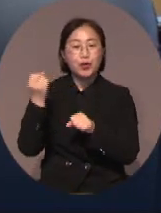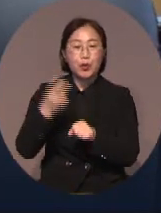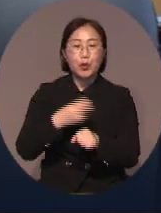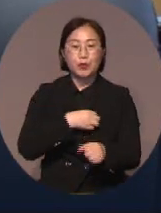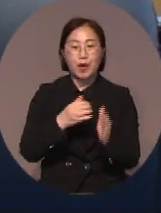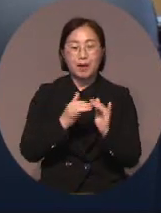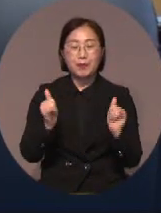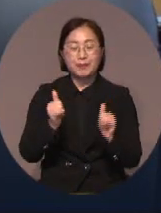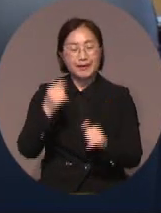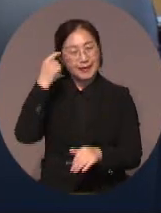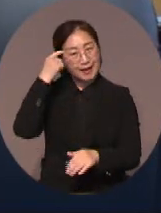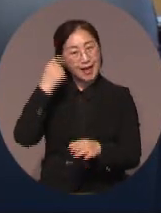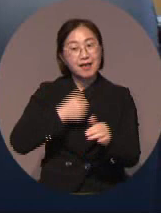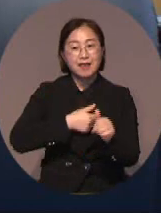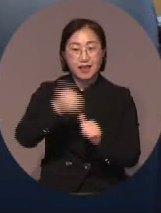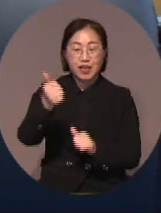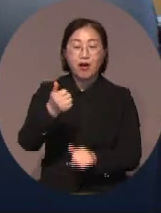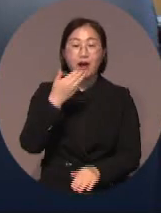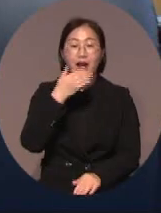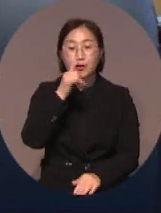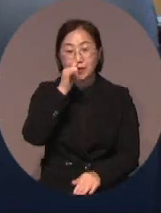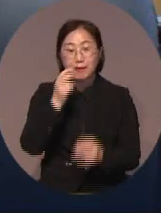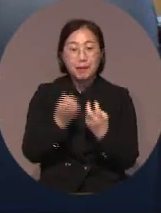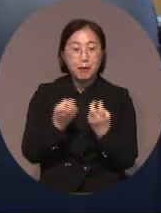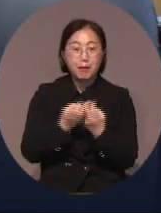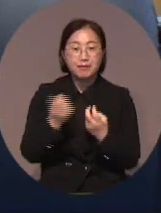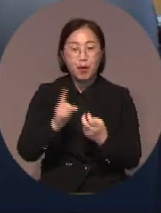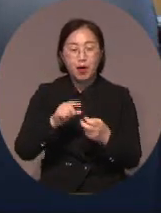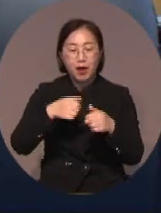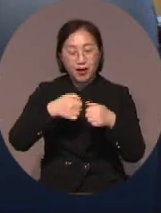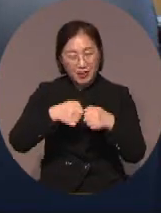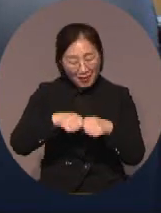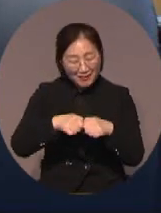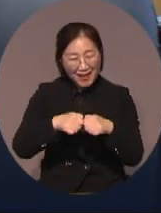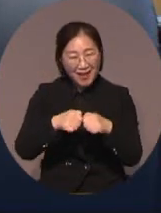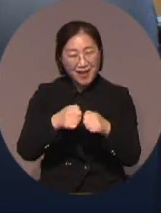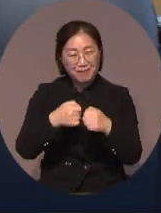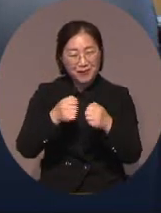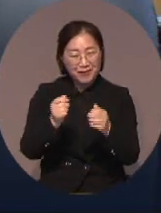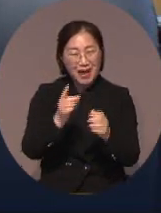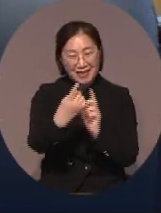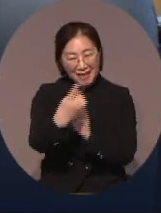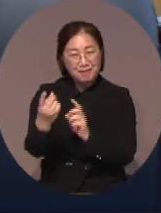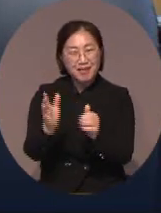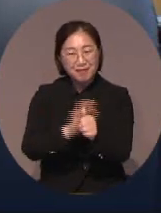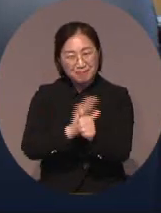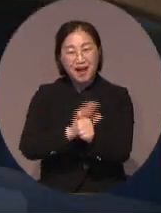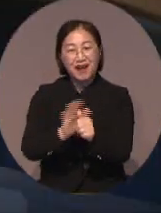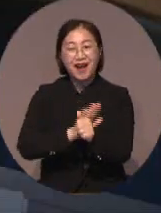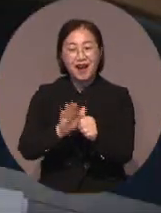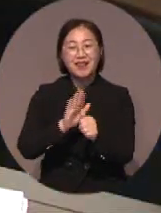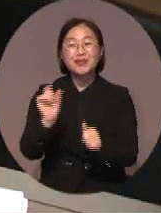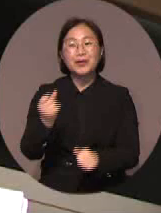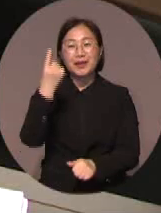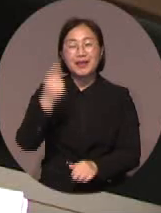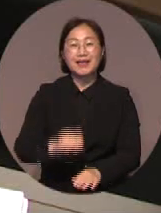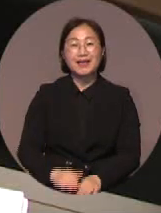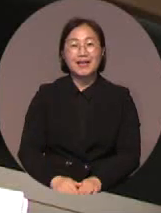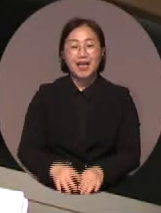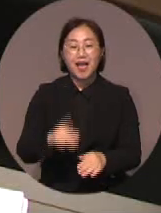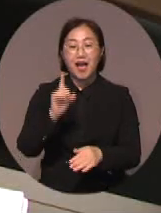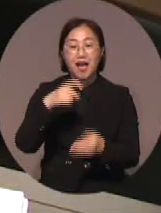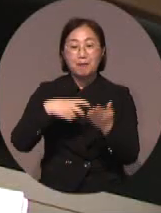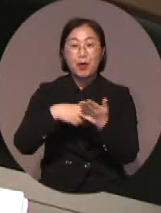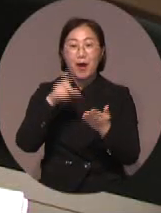거를 이겨낼 수 있었던 것은 섬세함으로 인해 한번 한 분 대한거 한